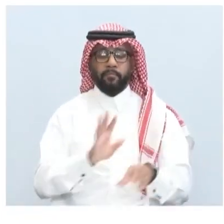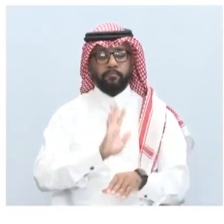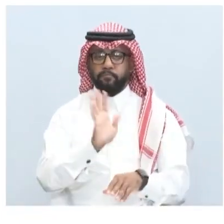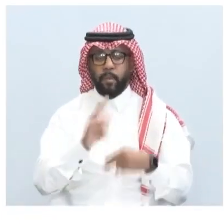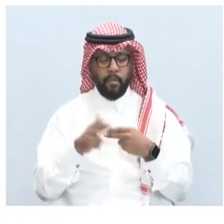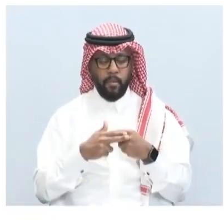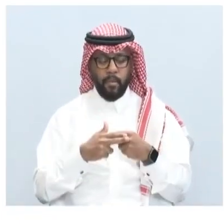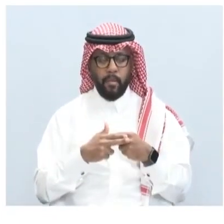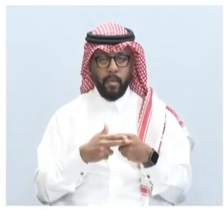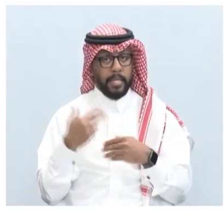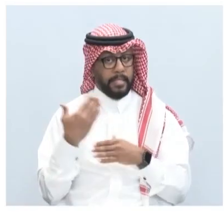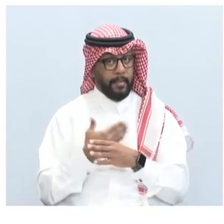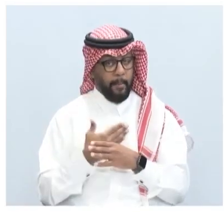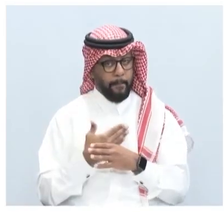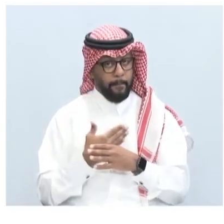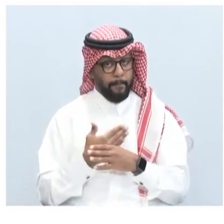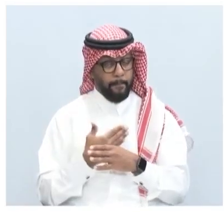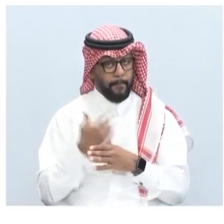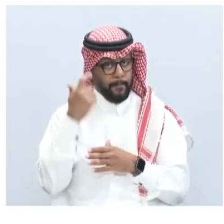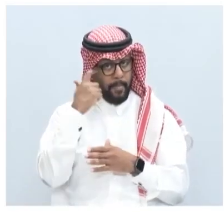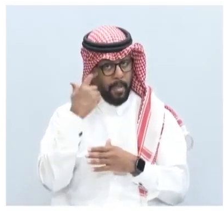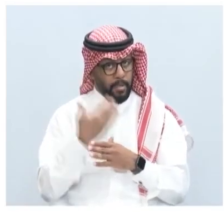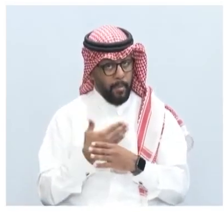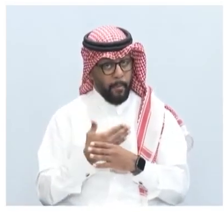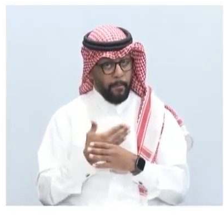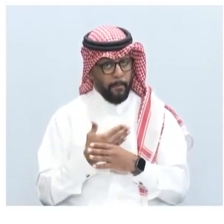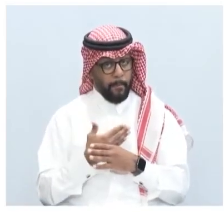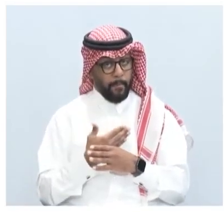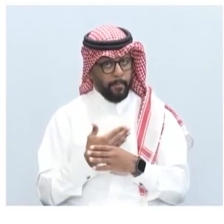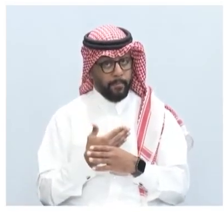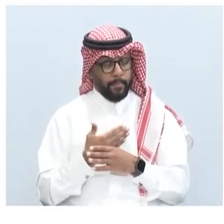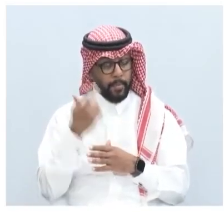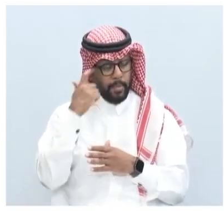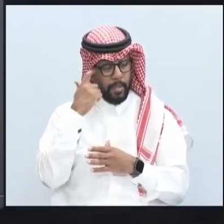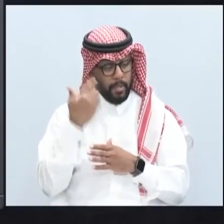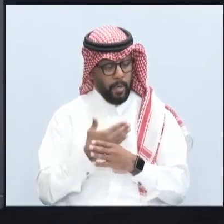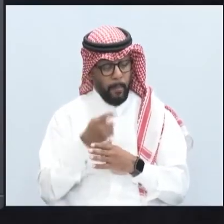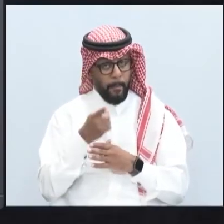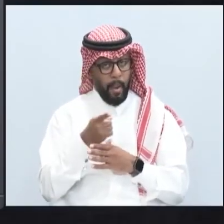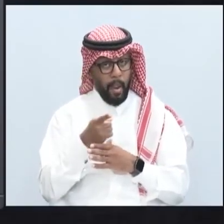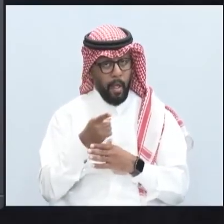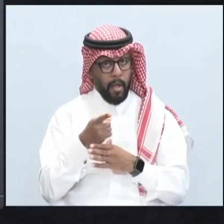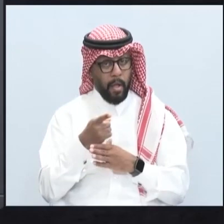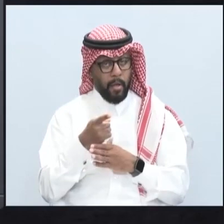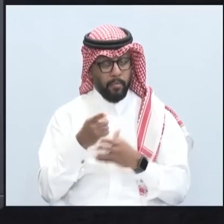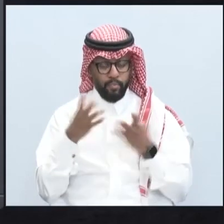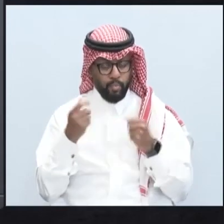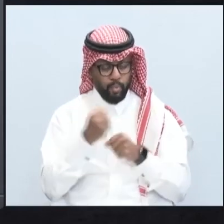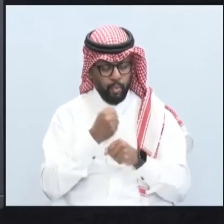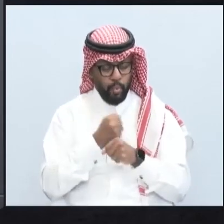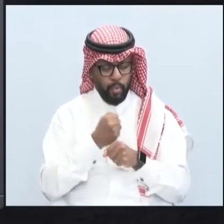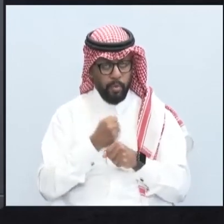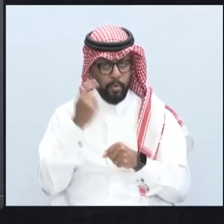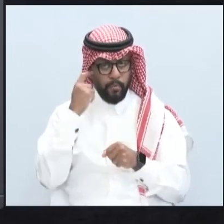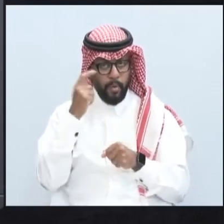وغير صحيحه طيب قد يسال سائل ويقول لماذا يا استاذ وماذا عليه ان يفعل